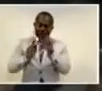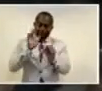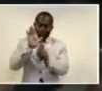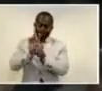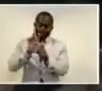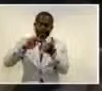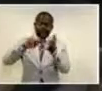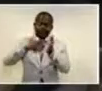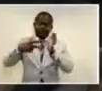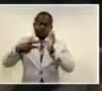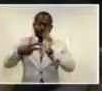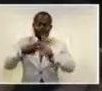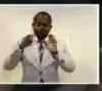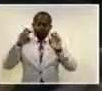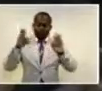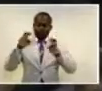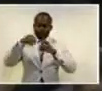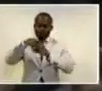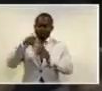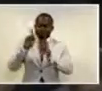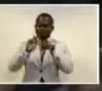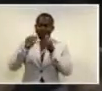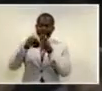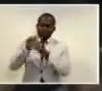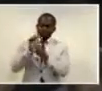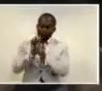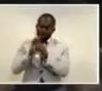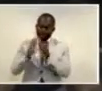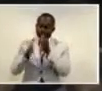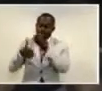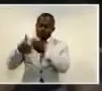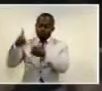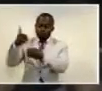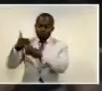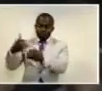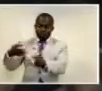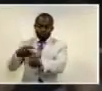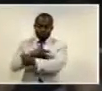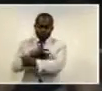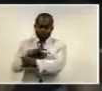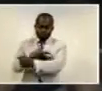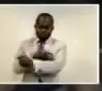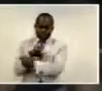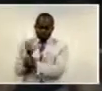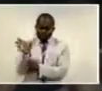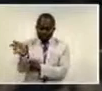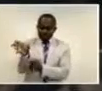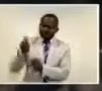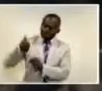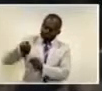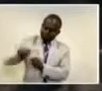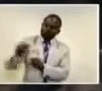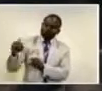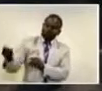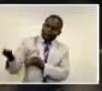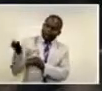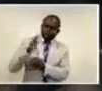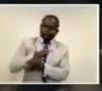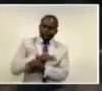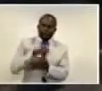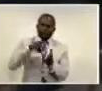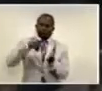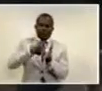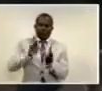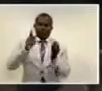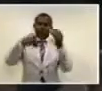ni ukuvuga ngo muri abo bantu benshi urabashyiramo ubushobozi nibo bazagaruka bakagura ibyo